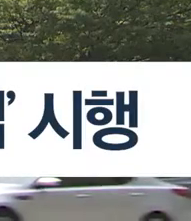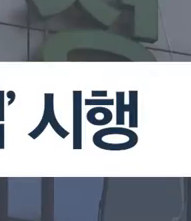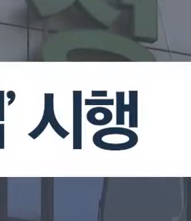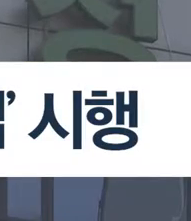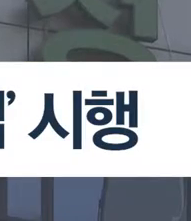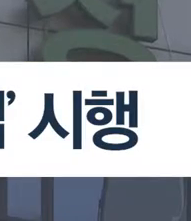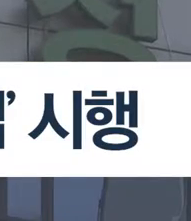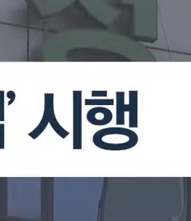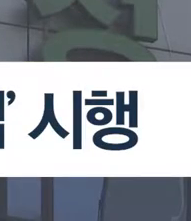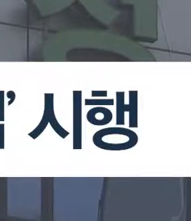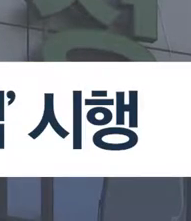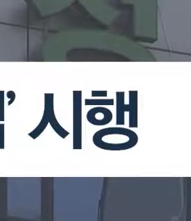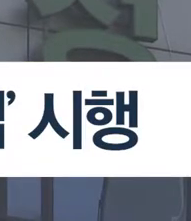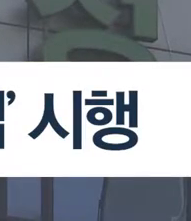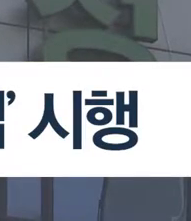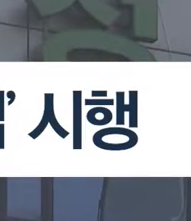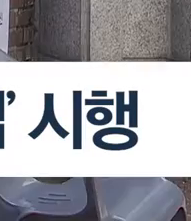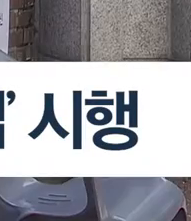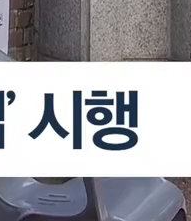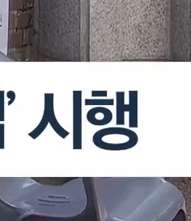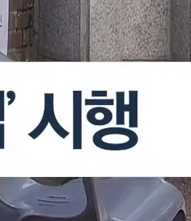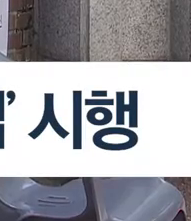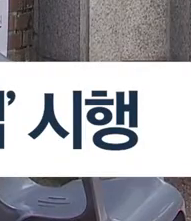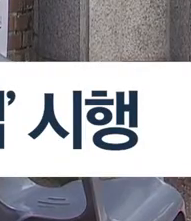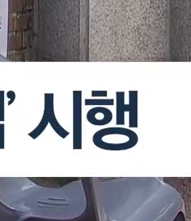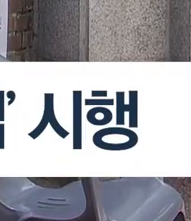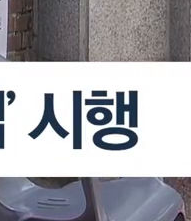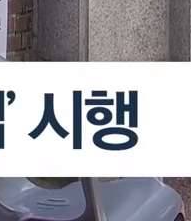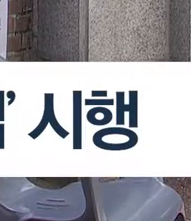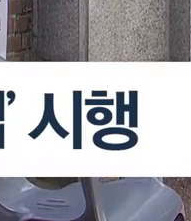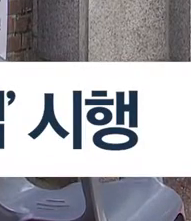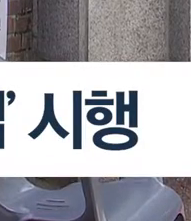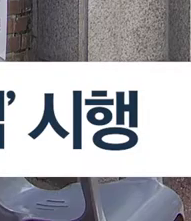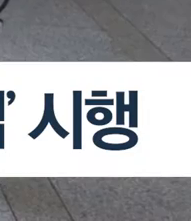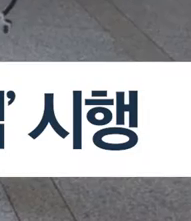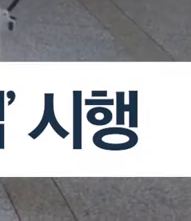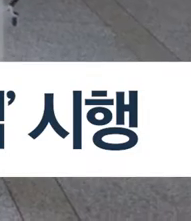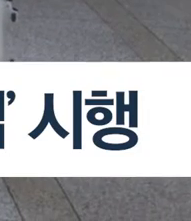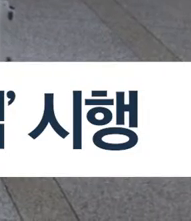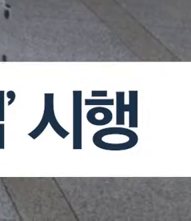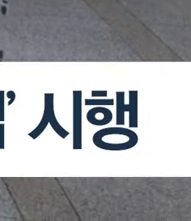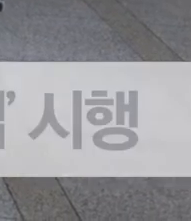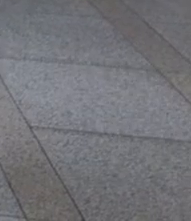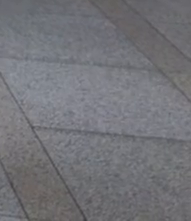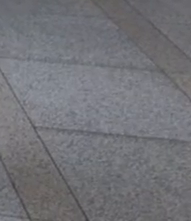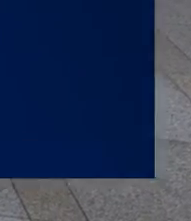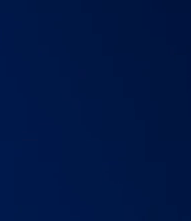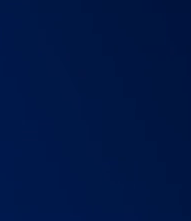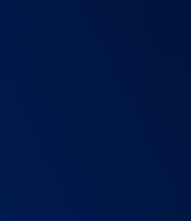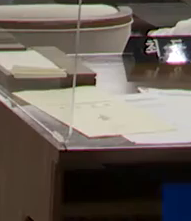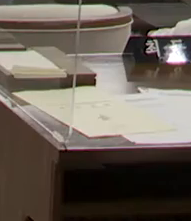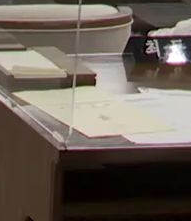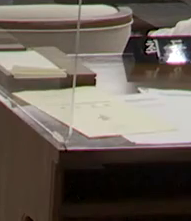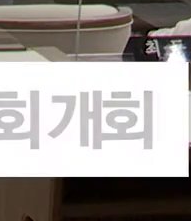강서구가 코로나19로 취업에 어려움을 겪고 있는 지역 내 취약계층을 위해 지역 일자리 사업을 시행합니다.